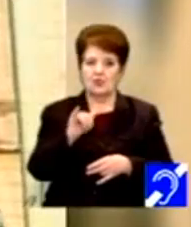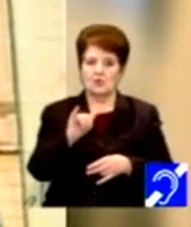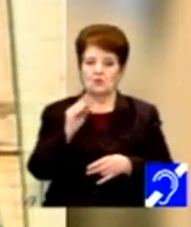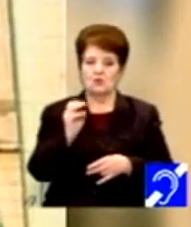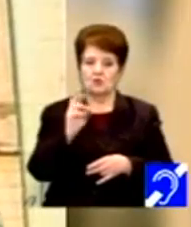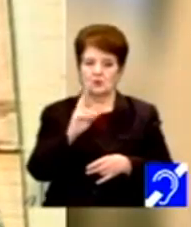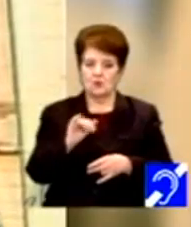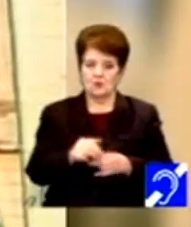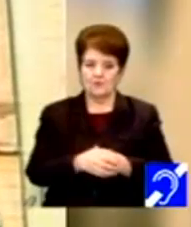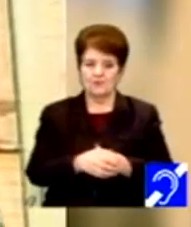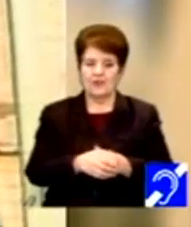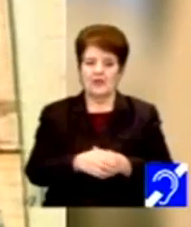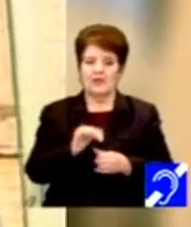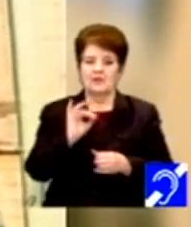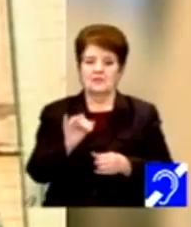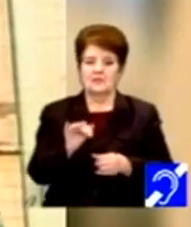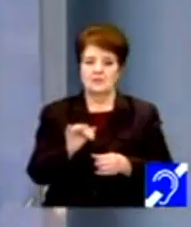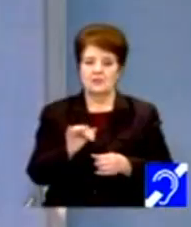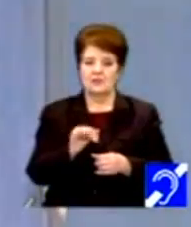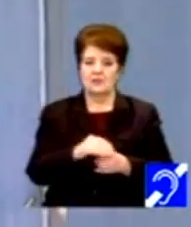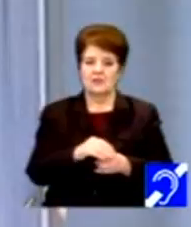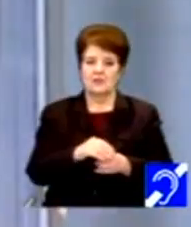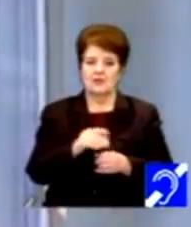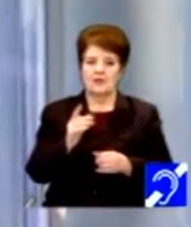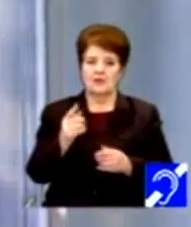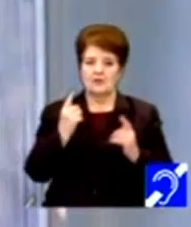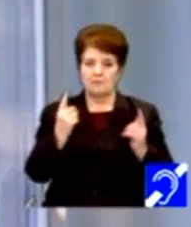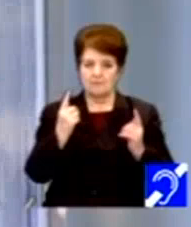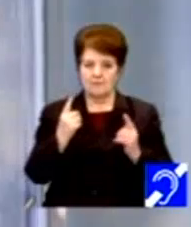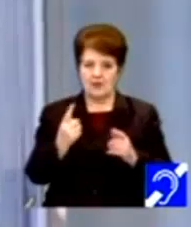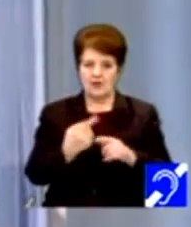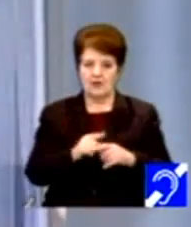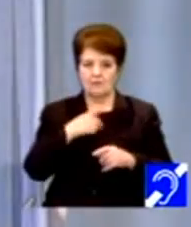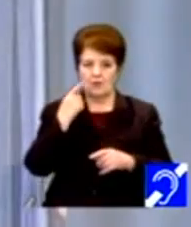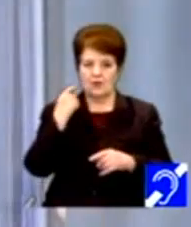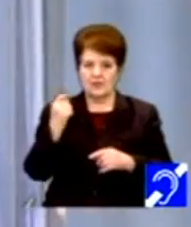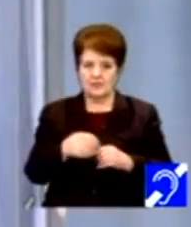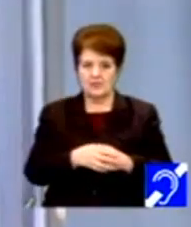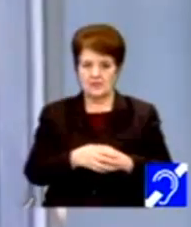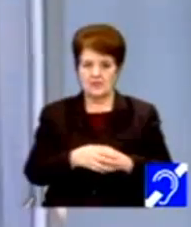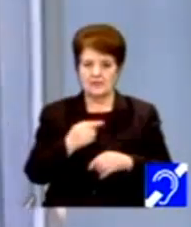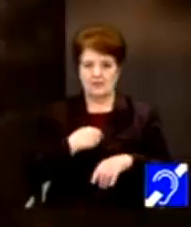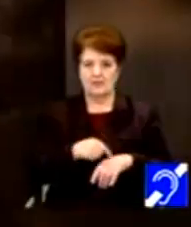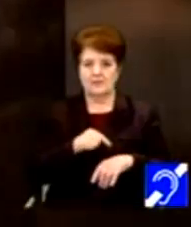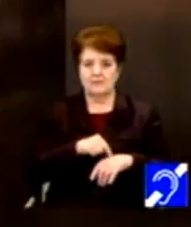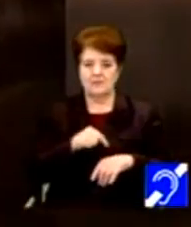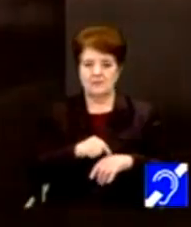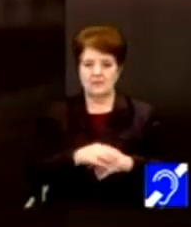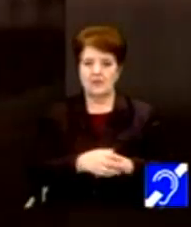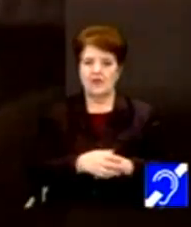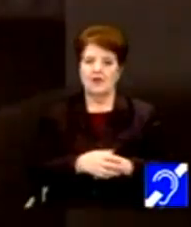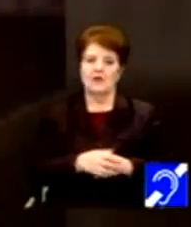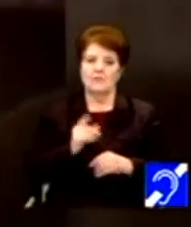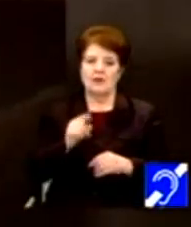cele odioase legate de tortură și de persecuție și de eliminare a oponenților politici, s-a simțit. S-a simțit acută, mai ales